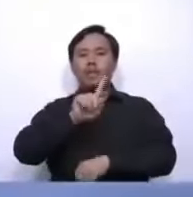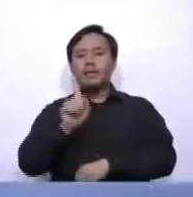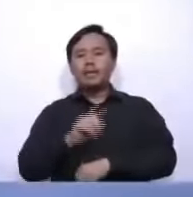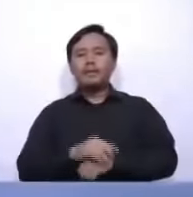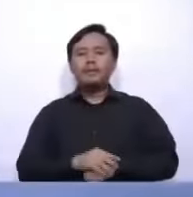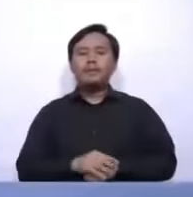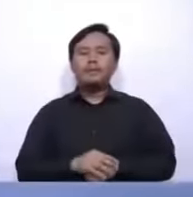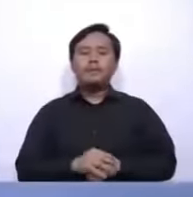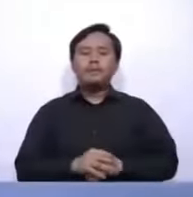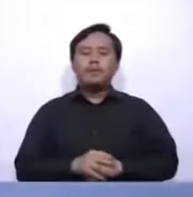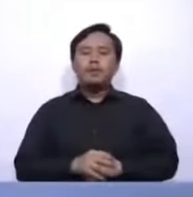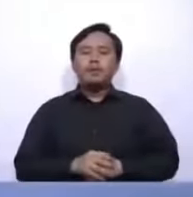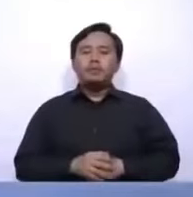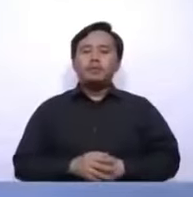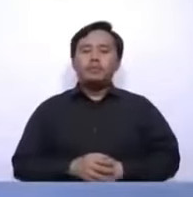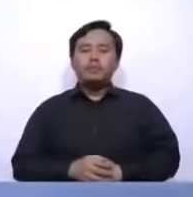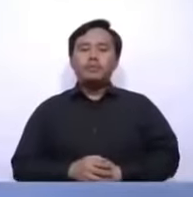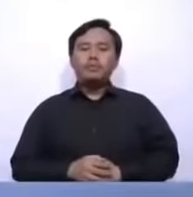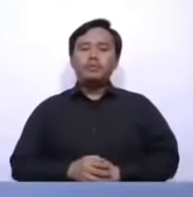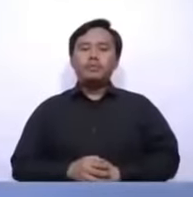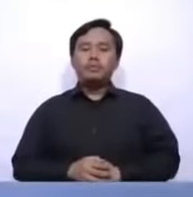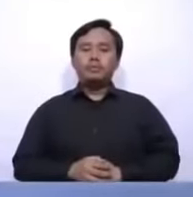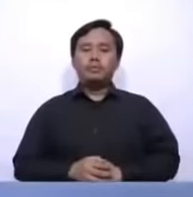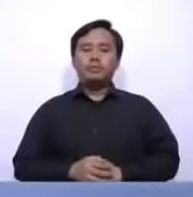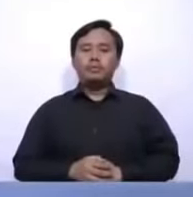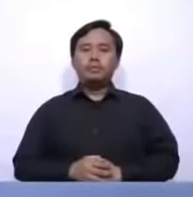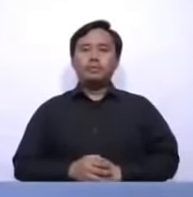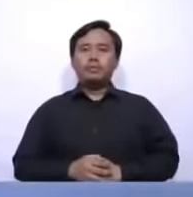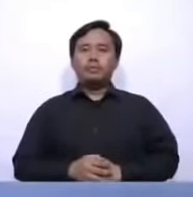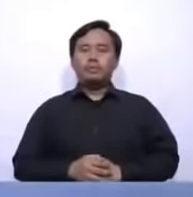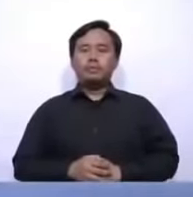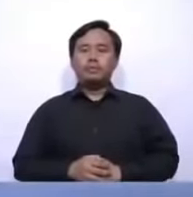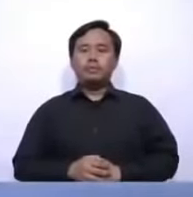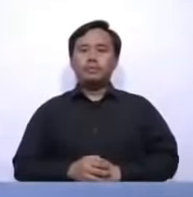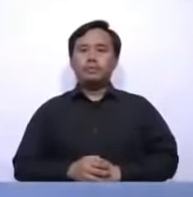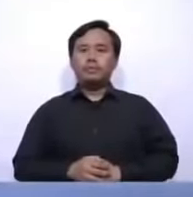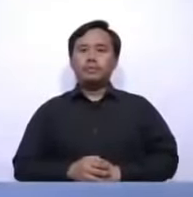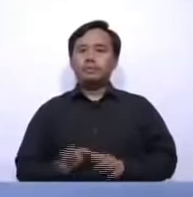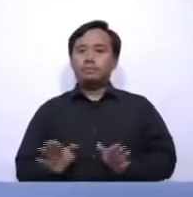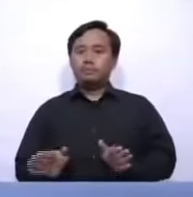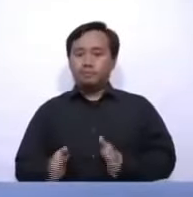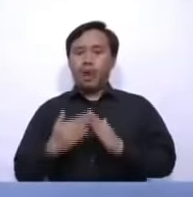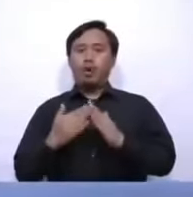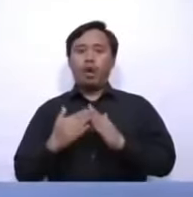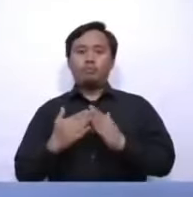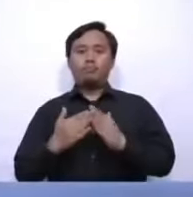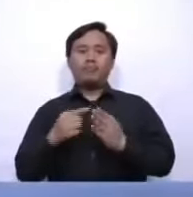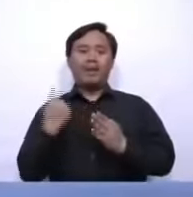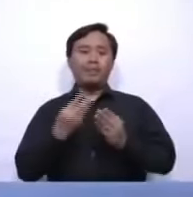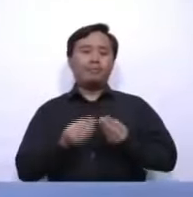saat Anda berbicara, silakan. Dalam pembangunan pengembangan digital talent, kita